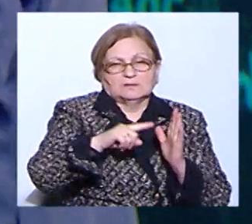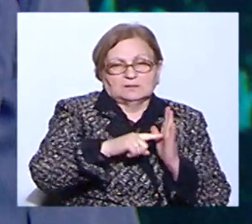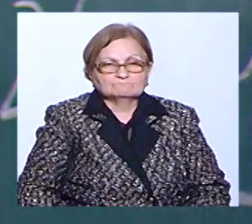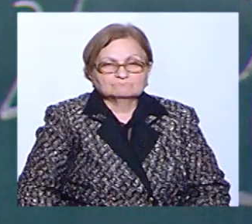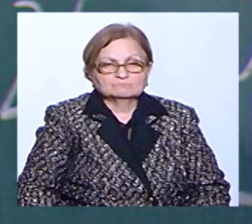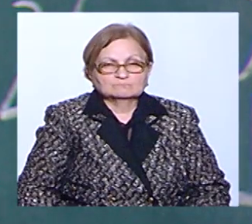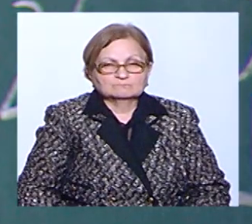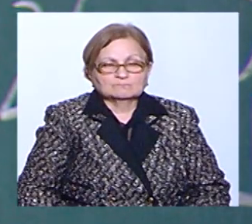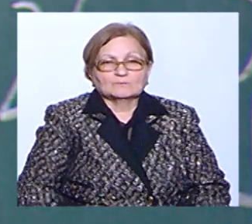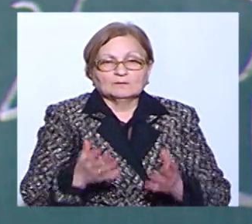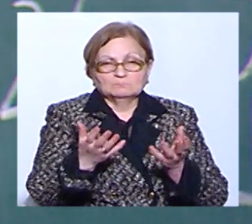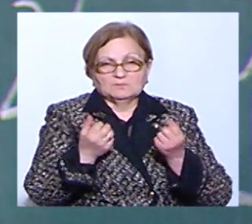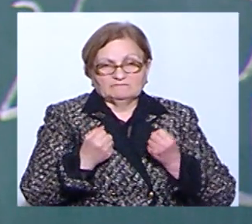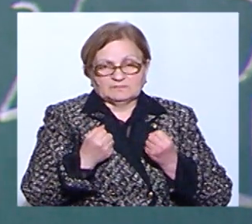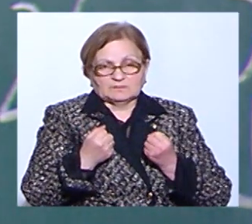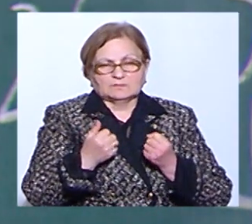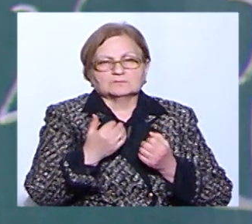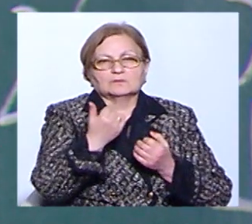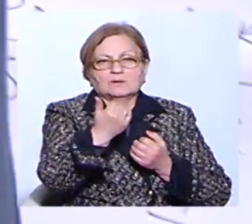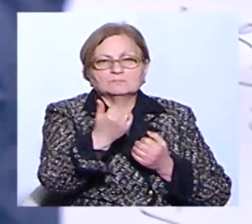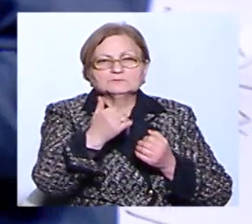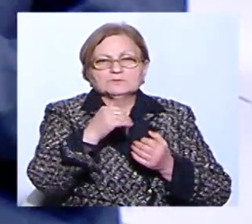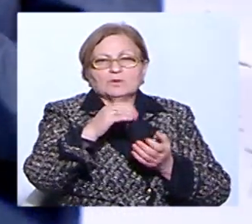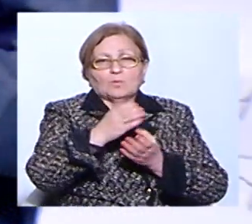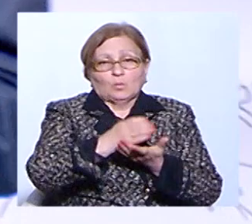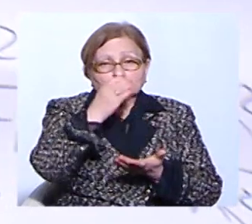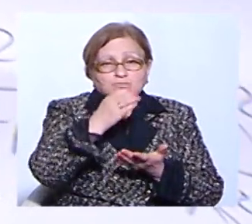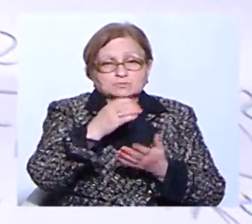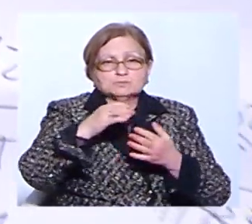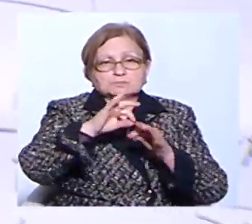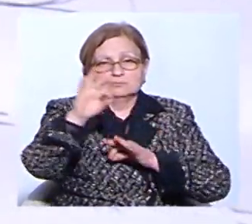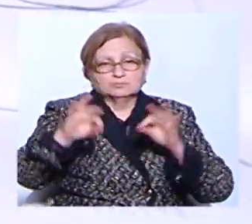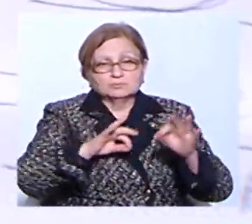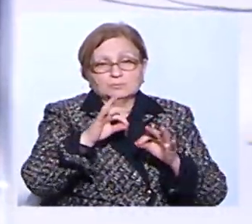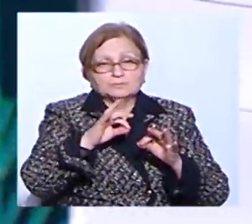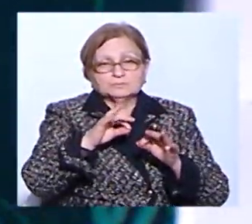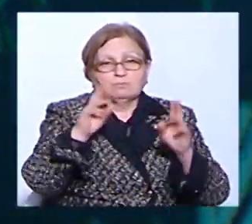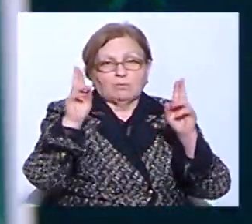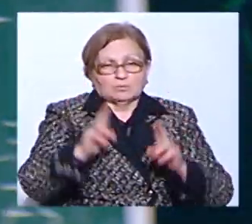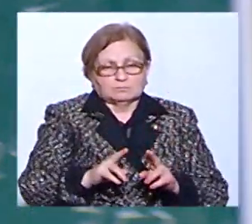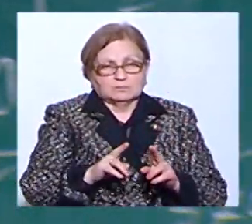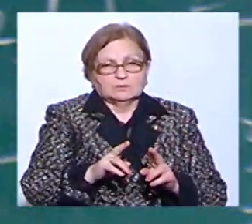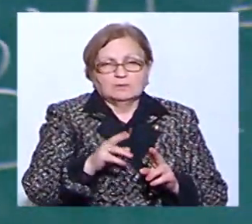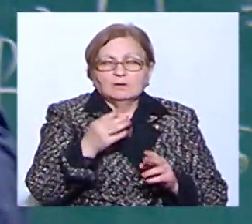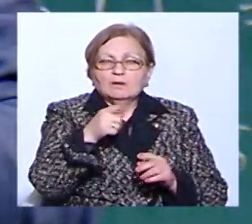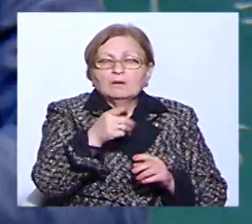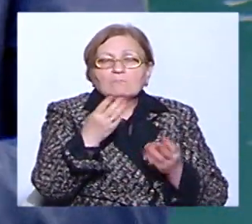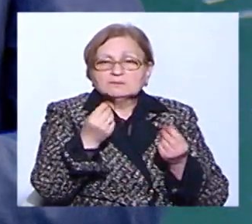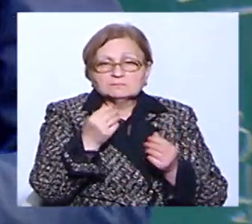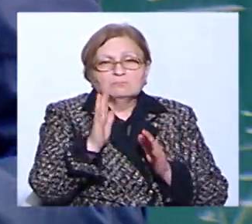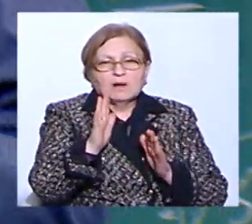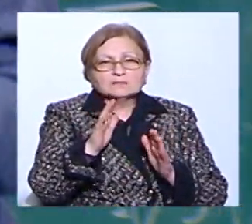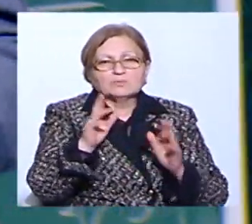გამრავლებული h-ზე. მივიღეთ კონუსის მოცულობის ფორმულა. და რადგან მათემატიკა ზოგადად არა მარტო ფორმულებია და